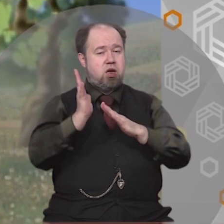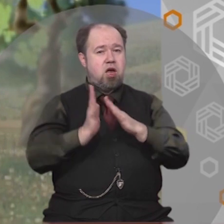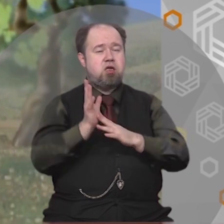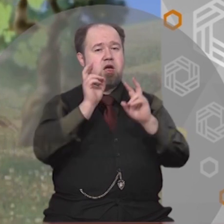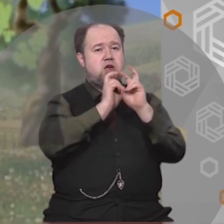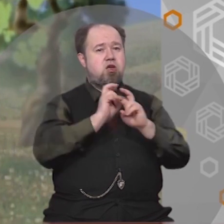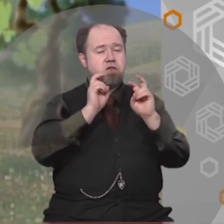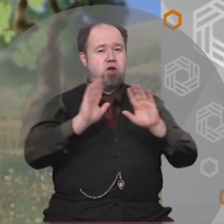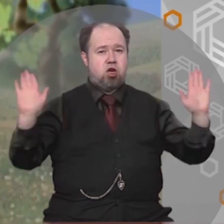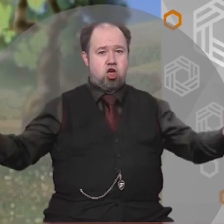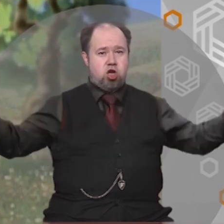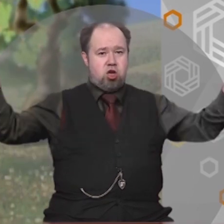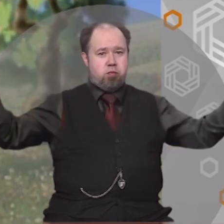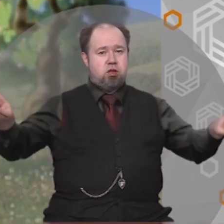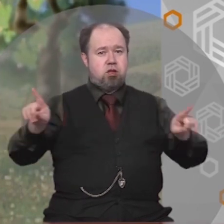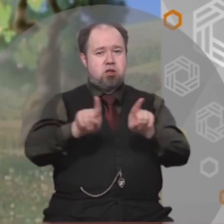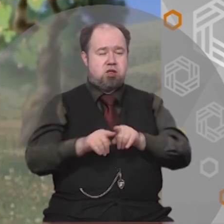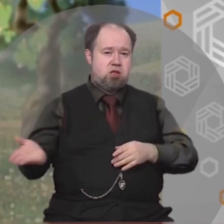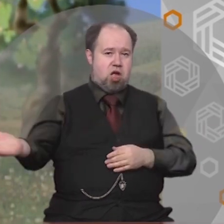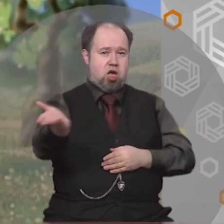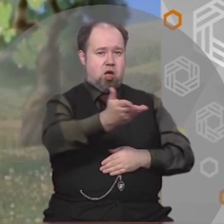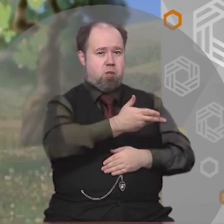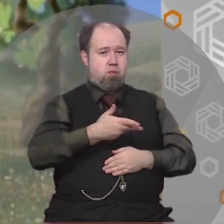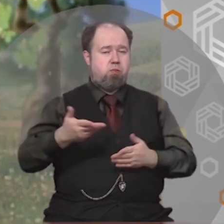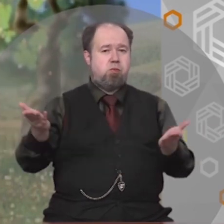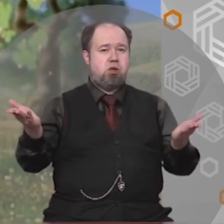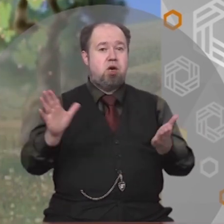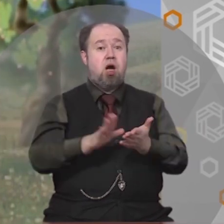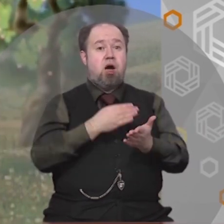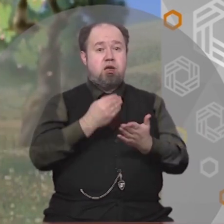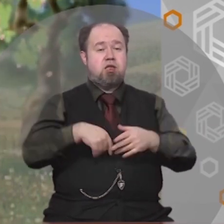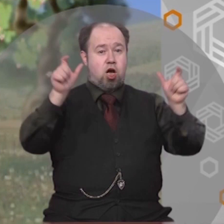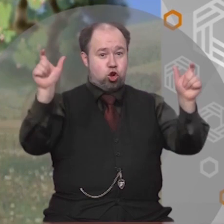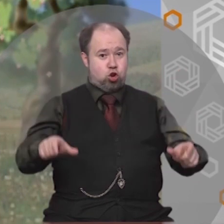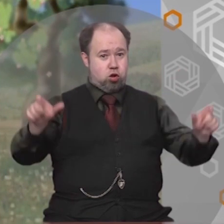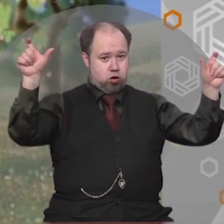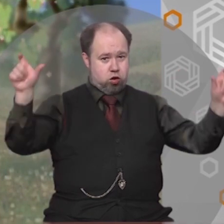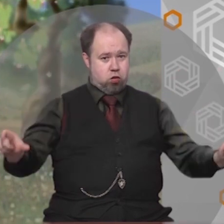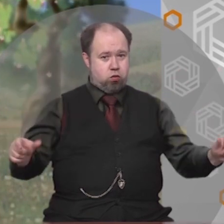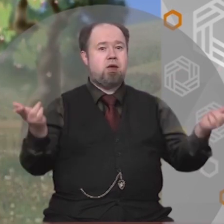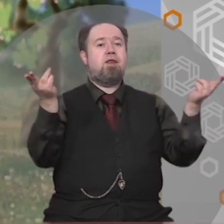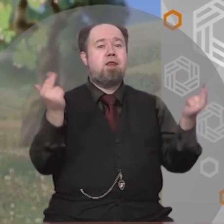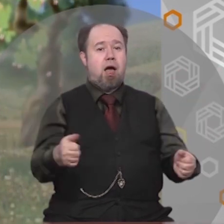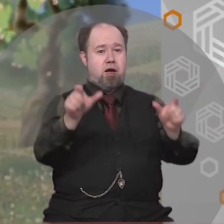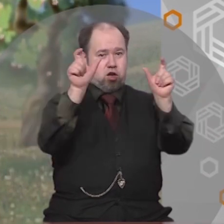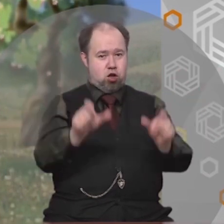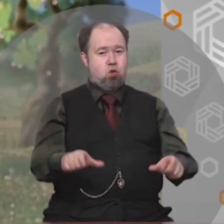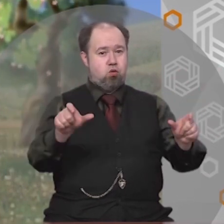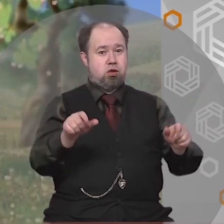растения, звери и птицы, и мы. Значит, люди? Да,